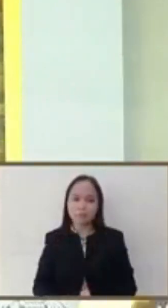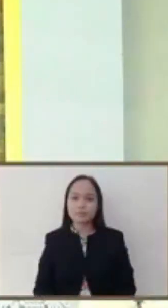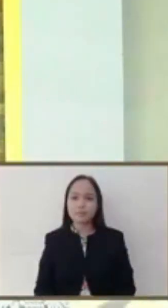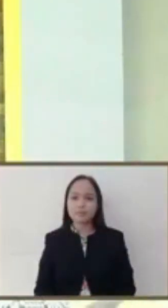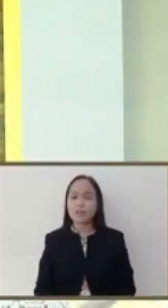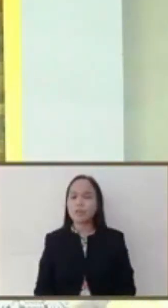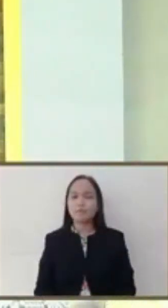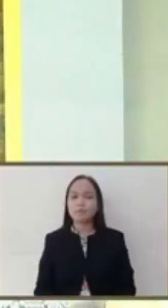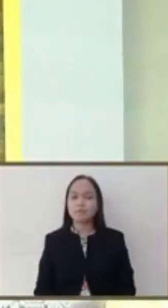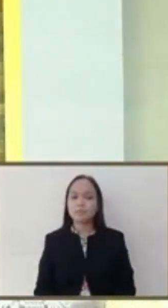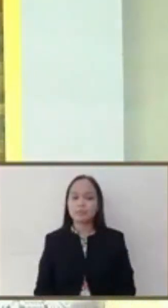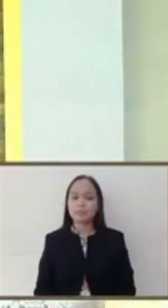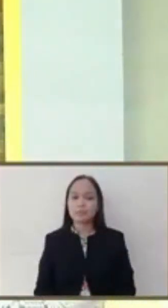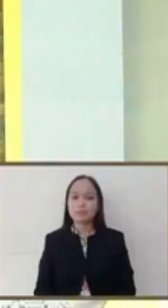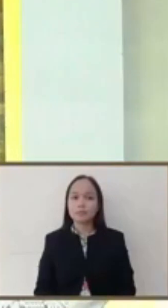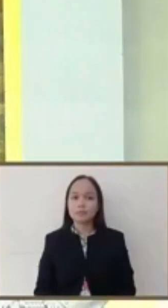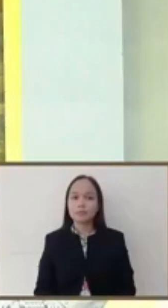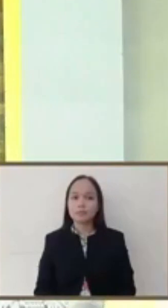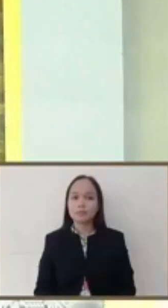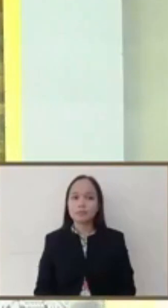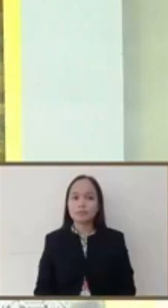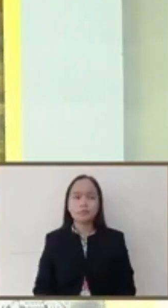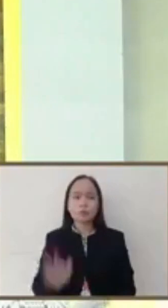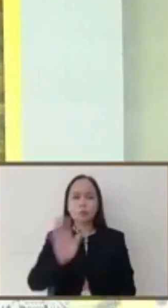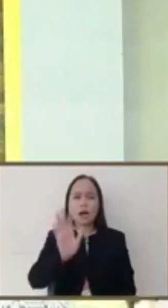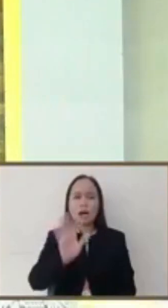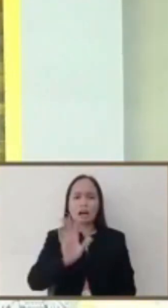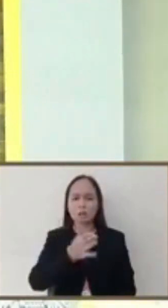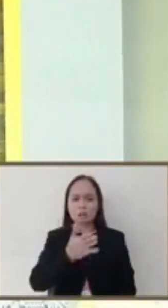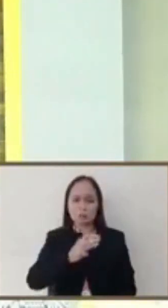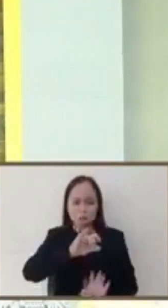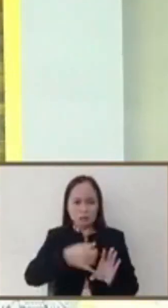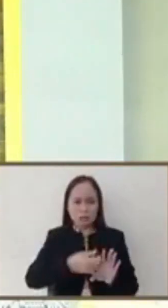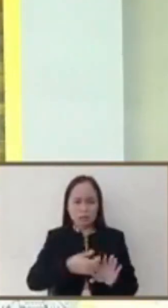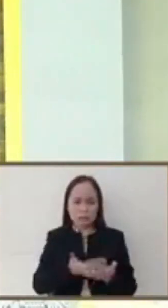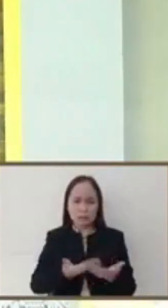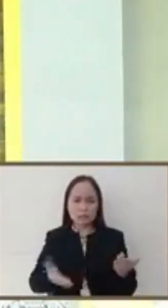Wag na wag po tayo mag-i-involve sa isang bagay na walang eternal value.